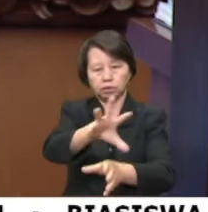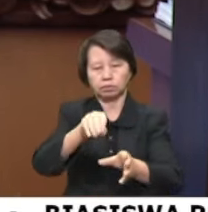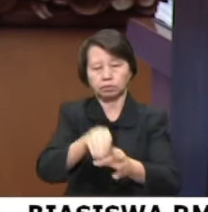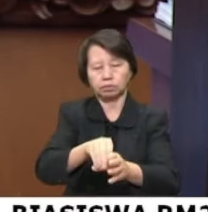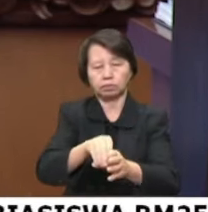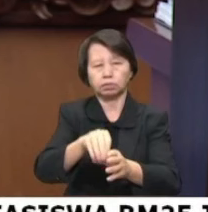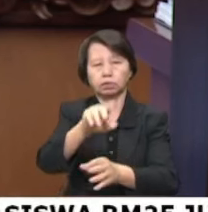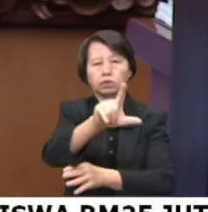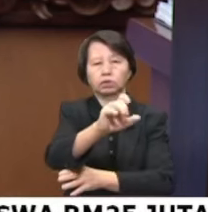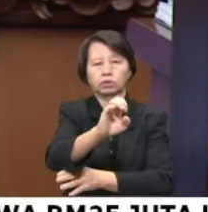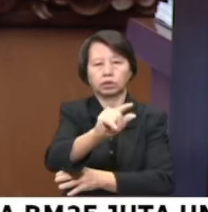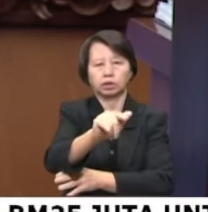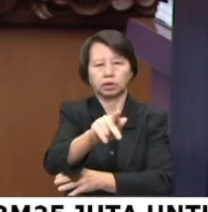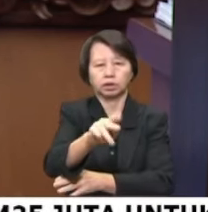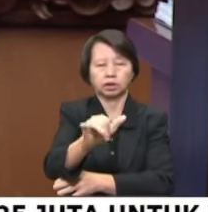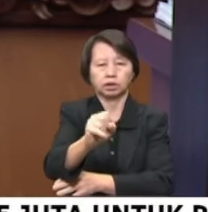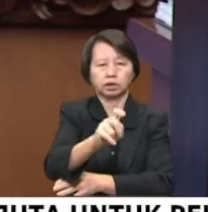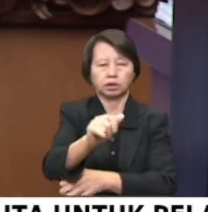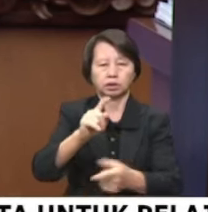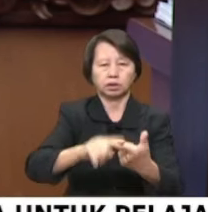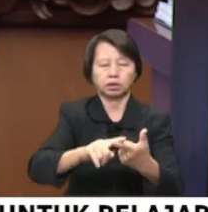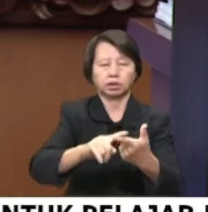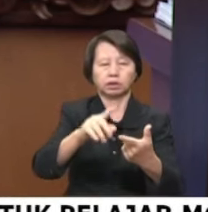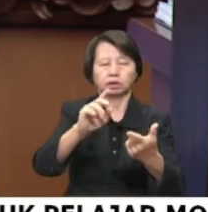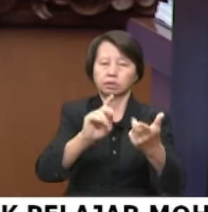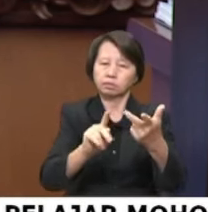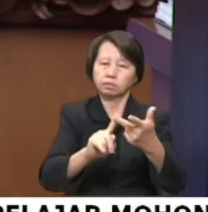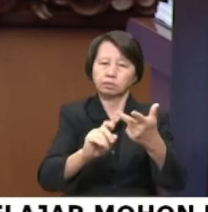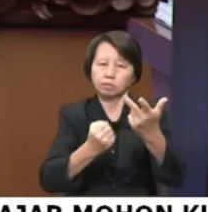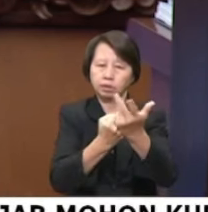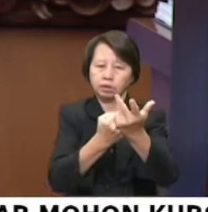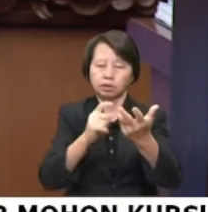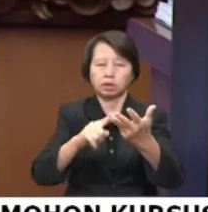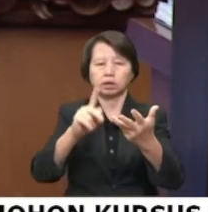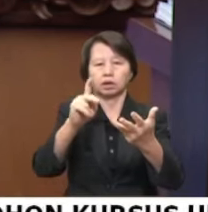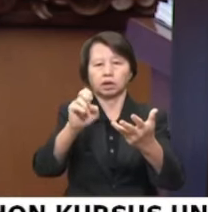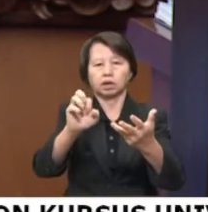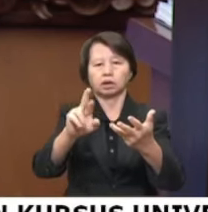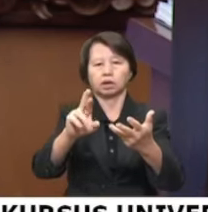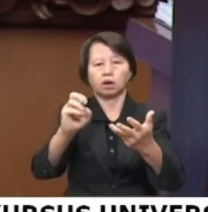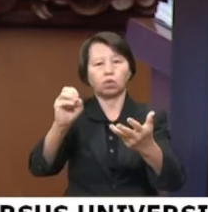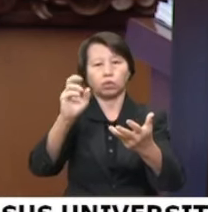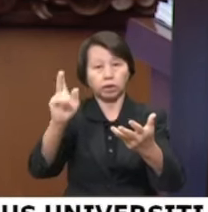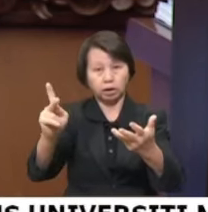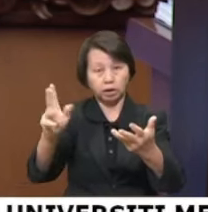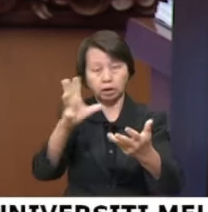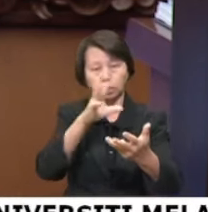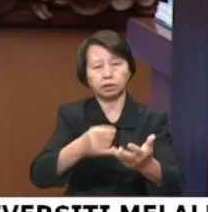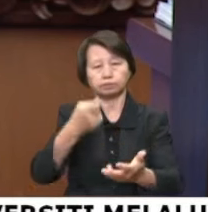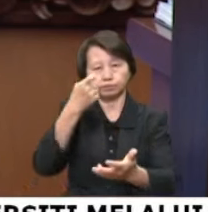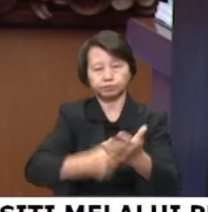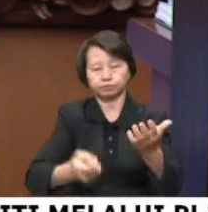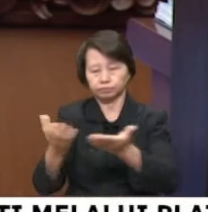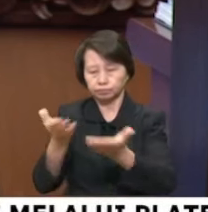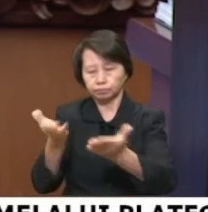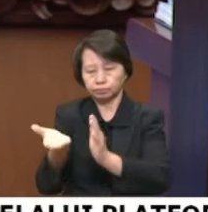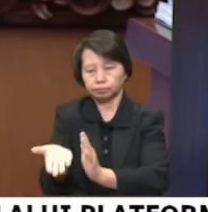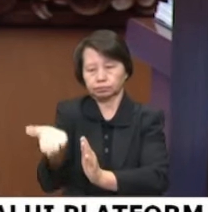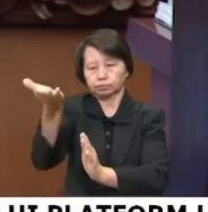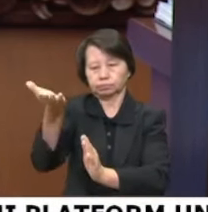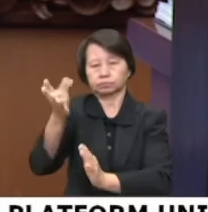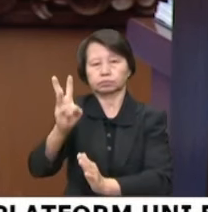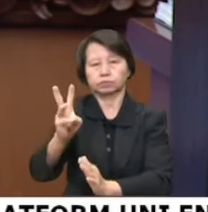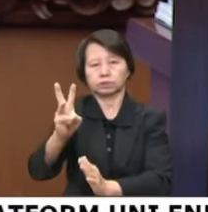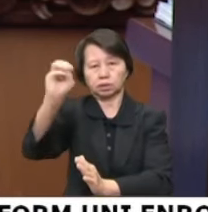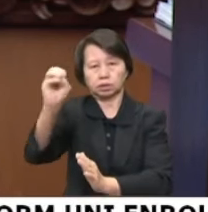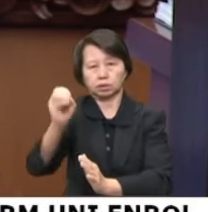perkhidmatan logistik, pembrokeran, penaja jaminan dan karaoke. Di samping itu, kadar cukai perkhidmatan juga dinaikkan dari